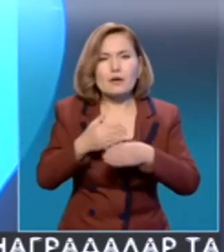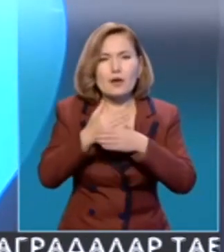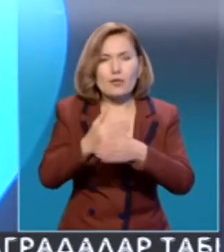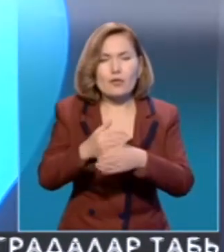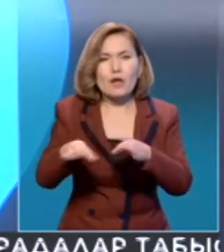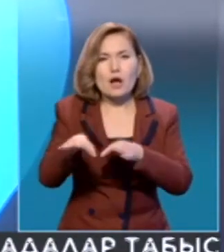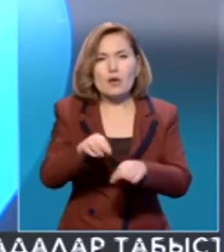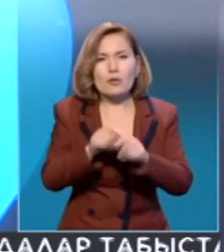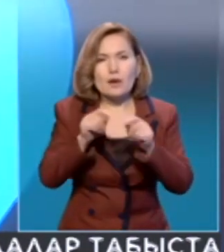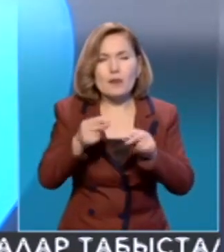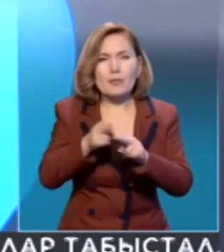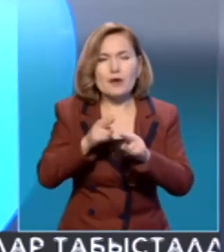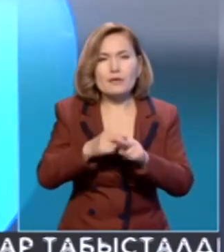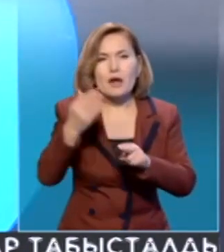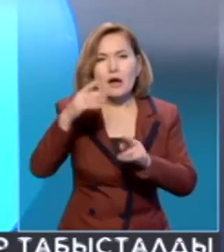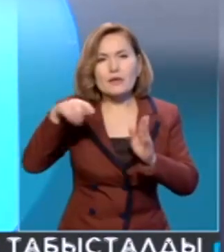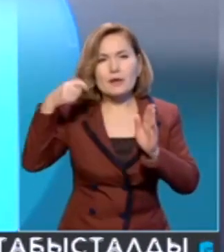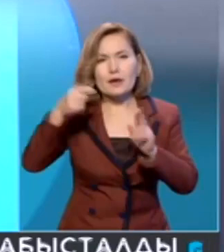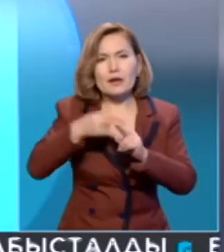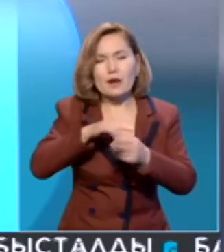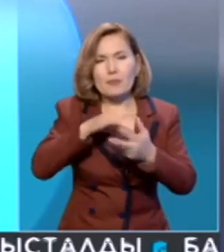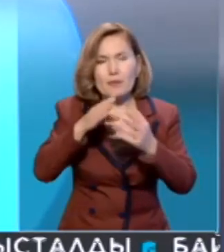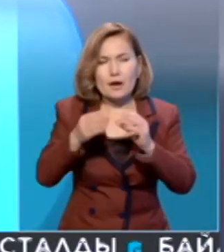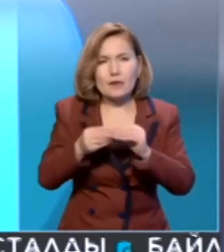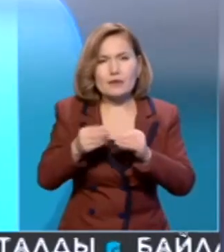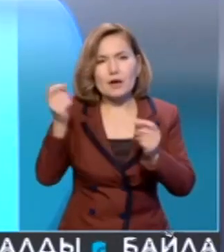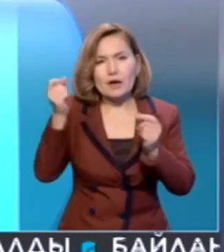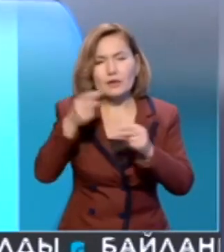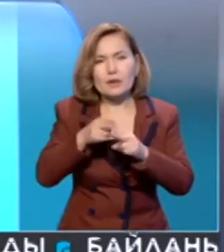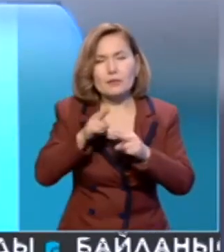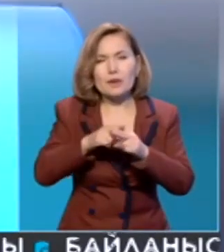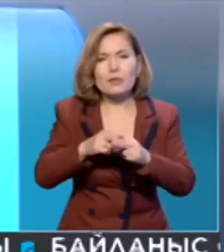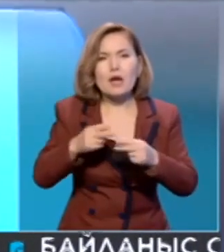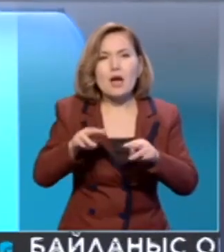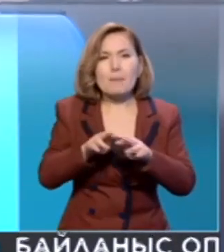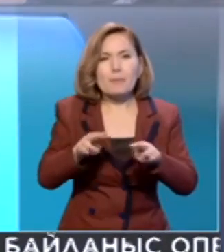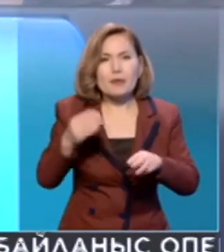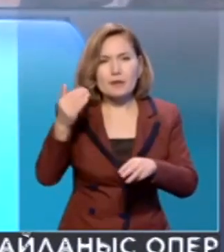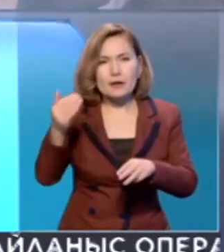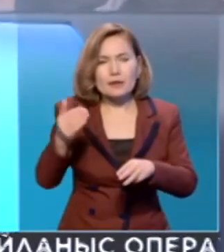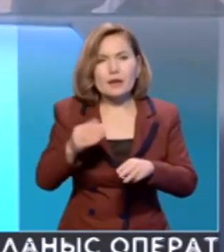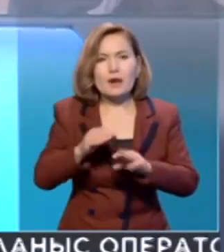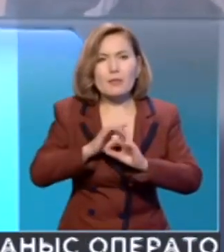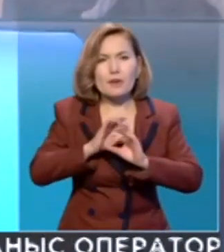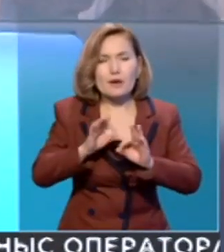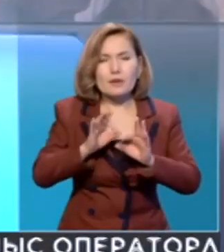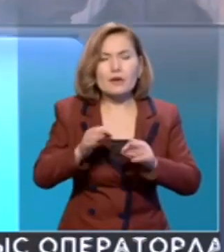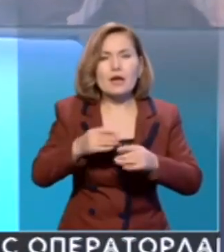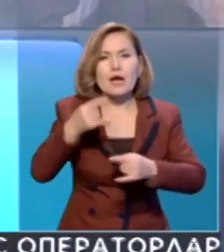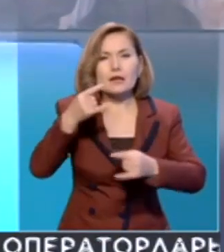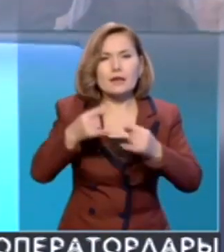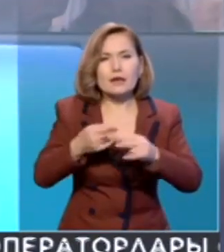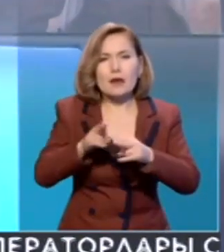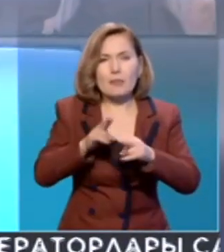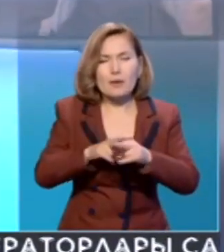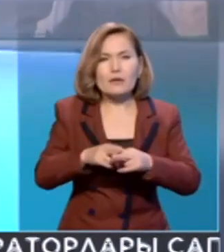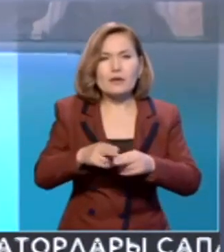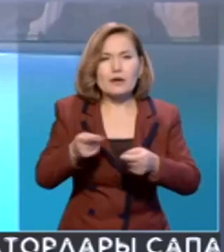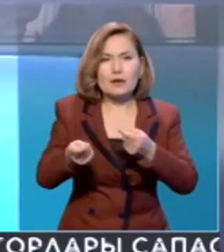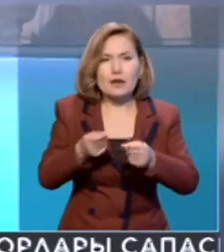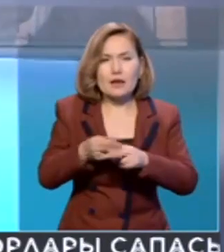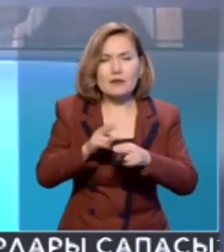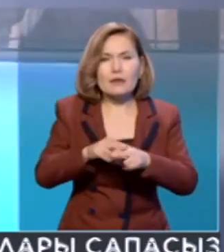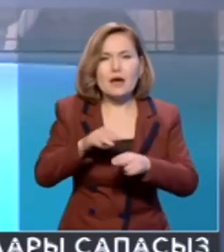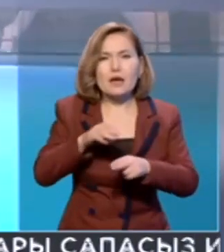жобасы. Телесериалдың түсірілім барысымен танысу мақсатында Ақпарат және қоғамдық даму министрі Дархан Қыдырәлі мен телерадио корпорация басқарма